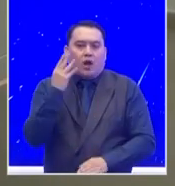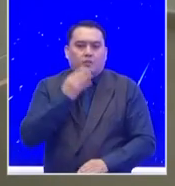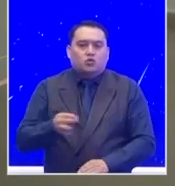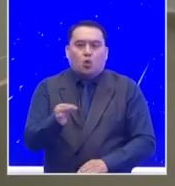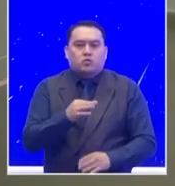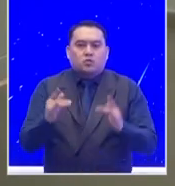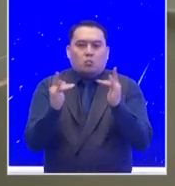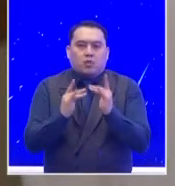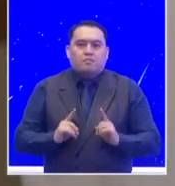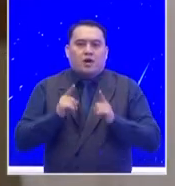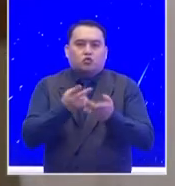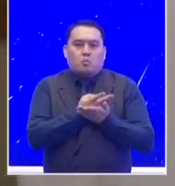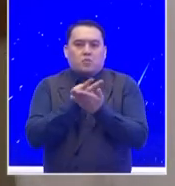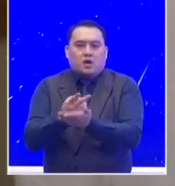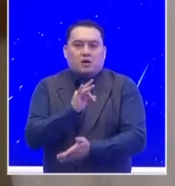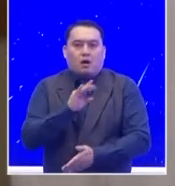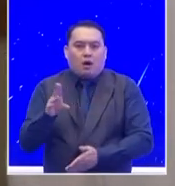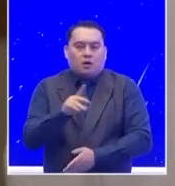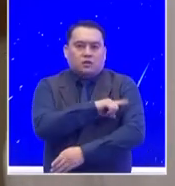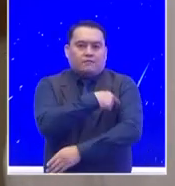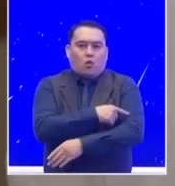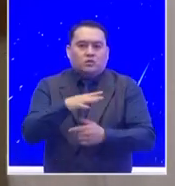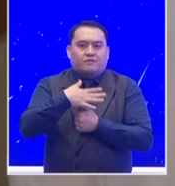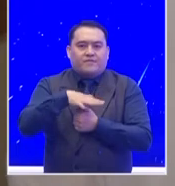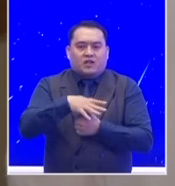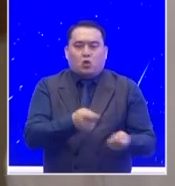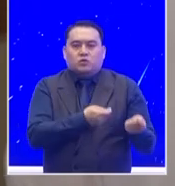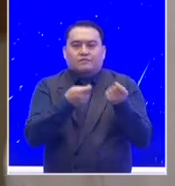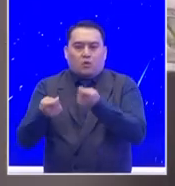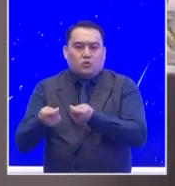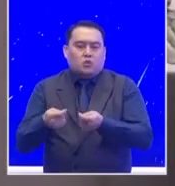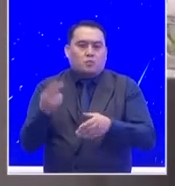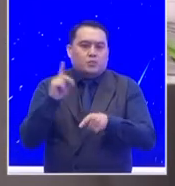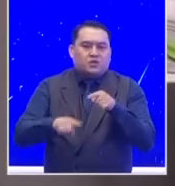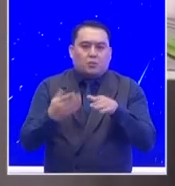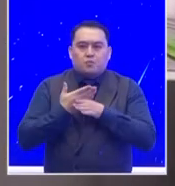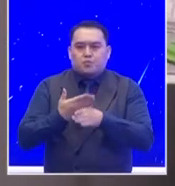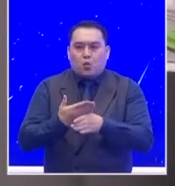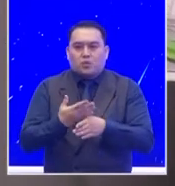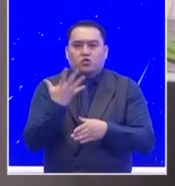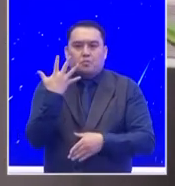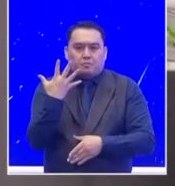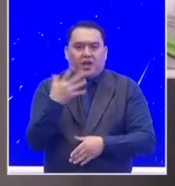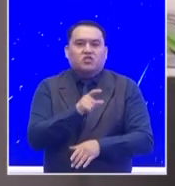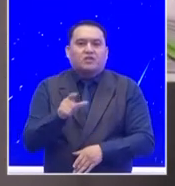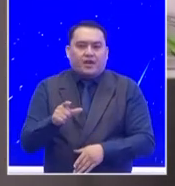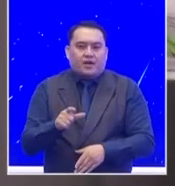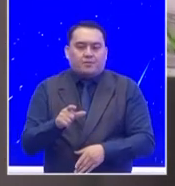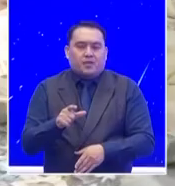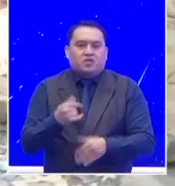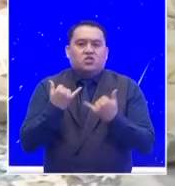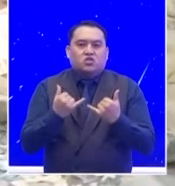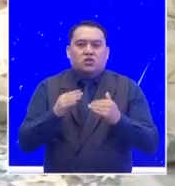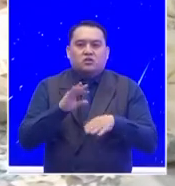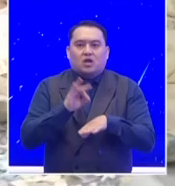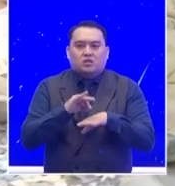областную больницу поступил пациент по республиканской санавиации. На следующий день областной скорой помощью было доставлено еще 5 пострадавших. Сейчас их